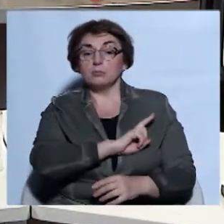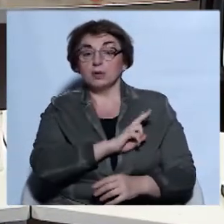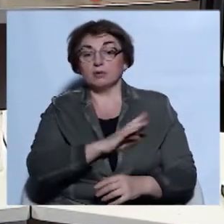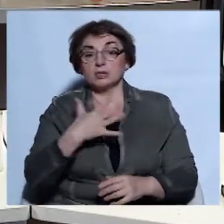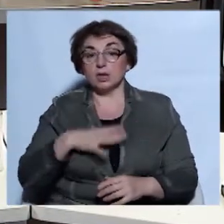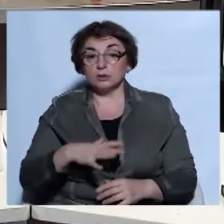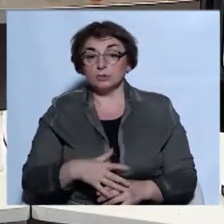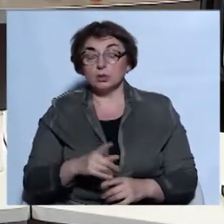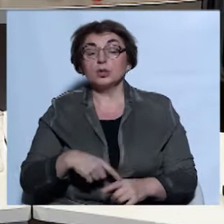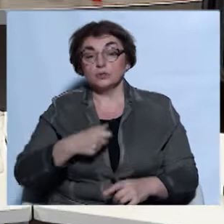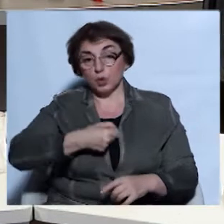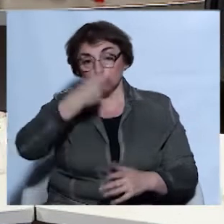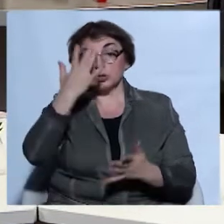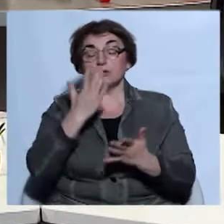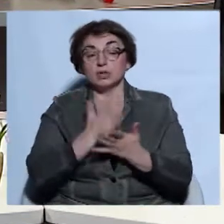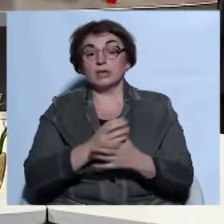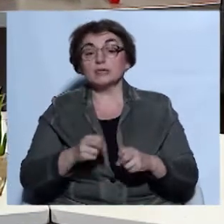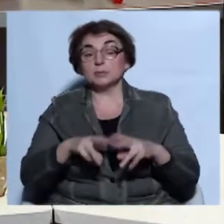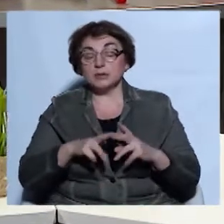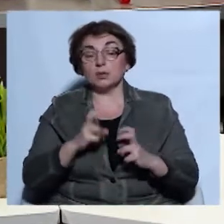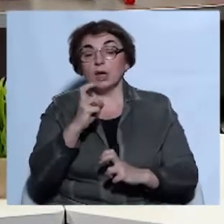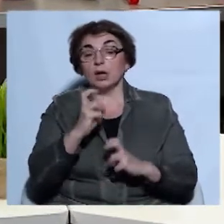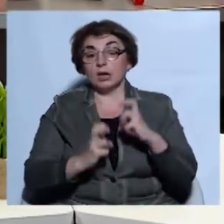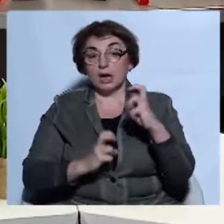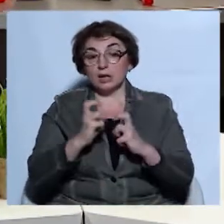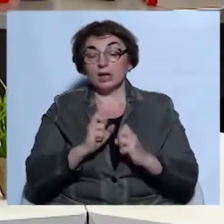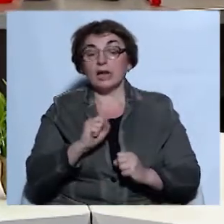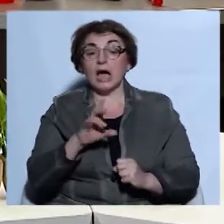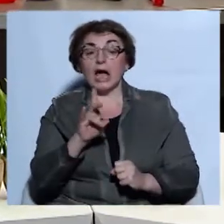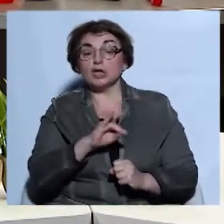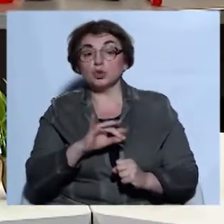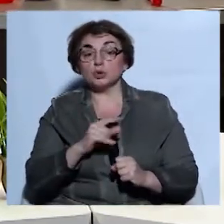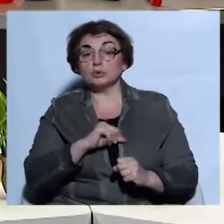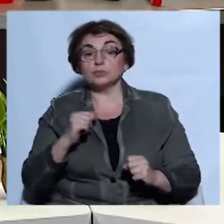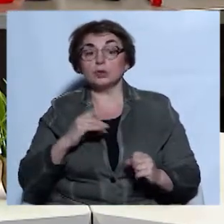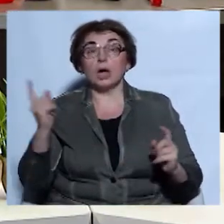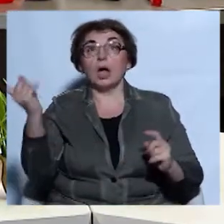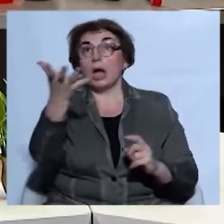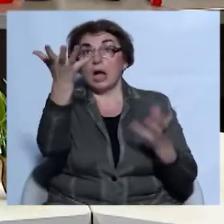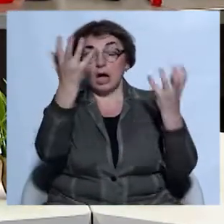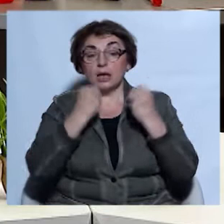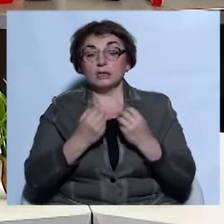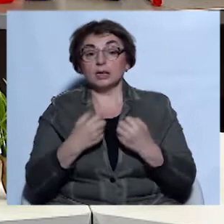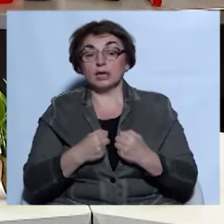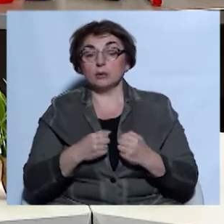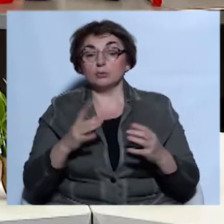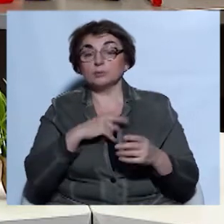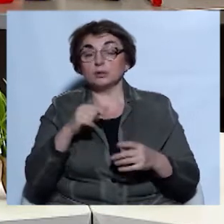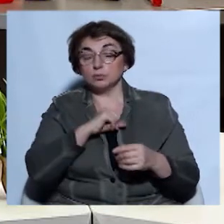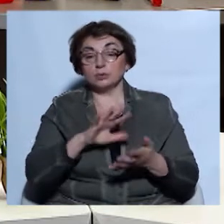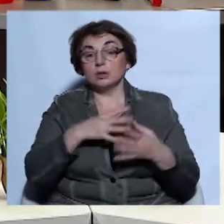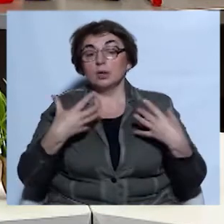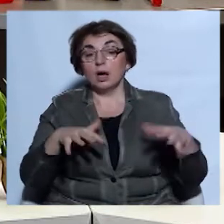ყველაფერი ქართული და ჩვენ გვაქვს რუსთავში აზოტის ქარხანა, რომელიც ჰაერიდან ათხევადებს